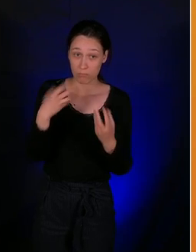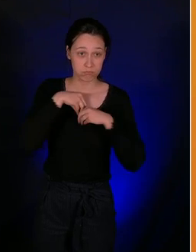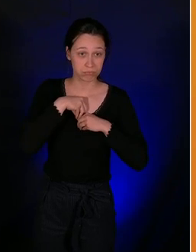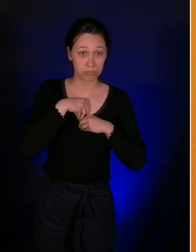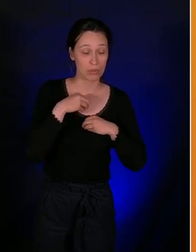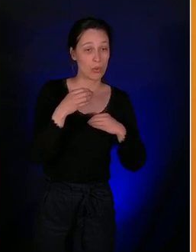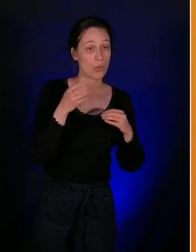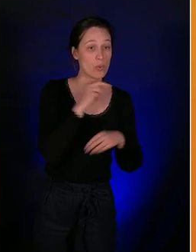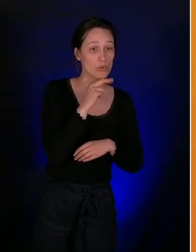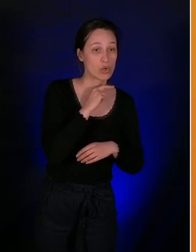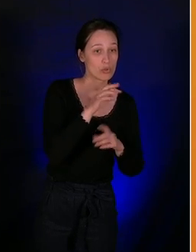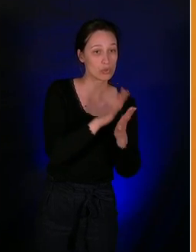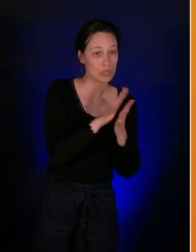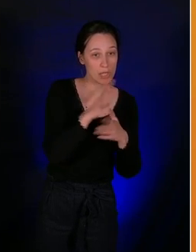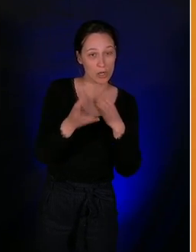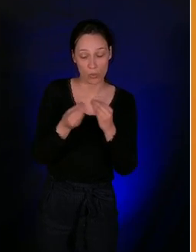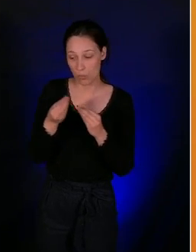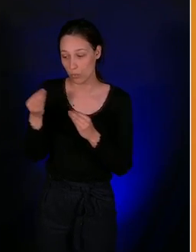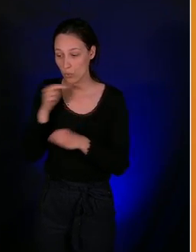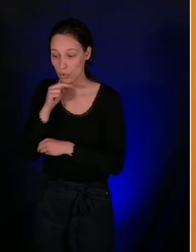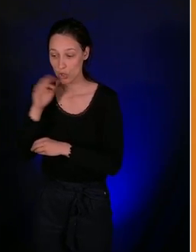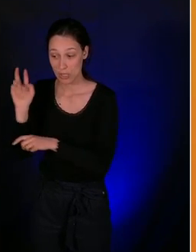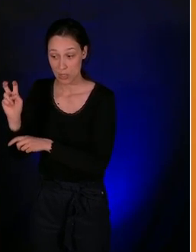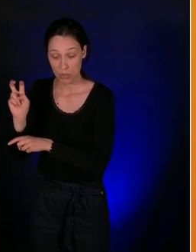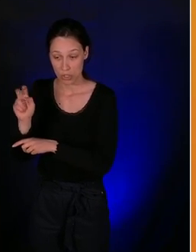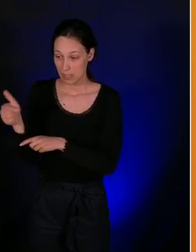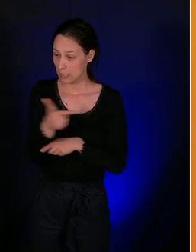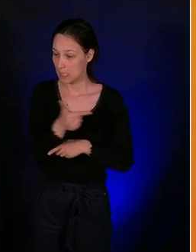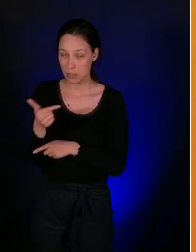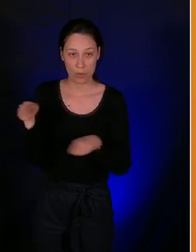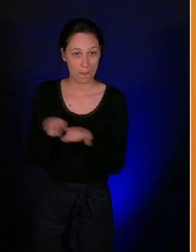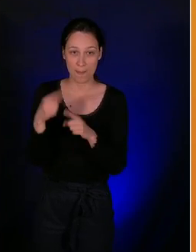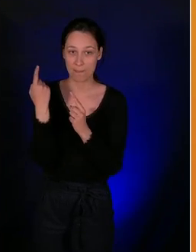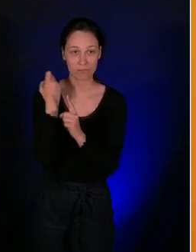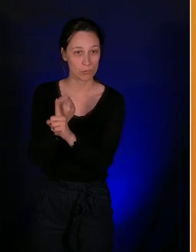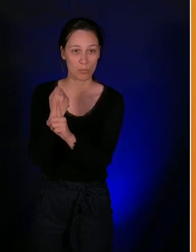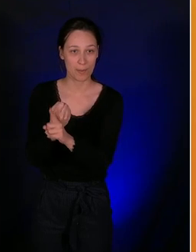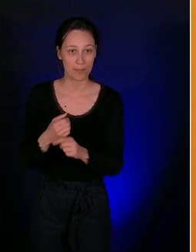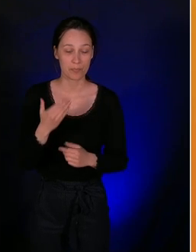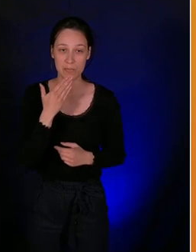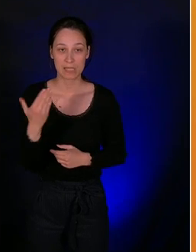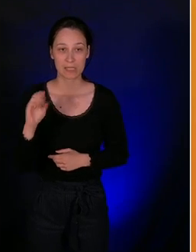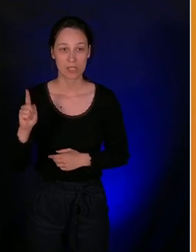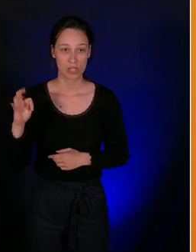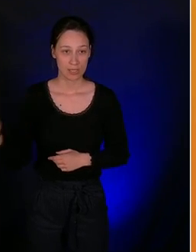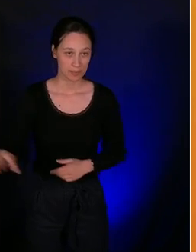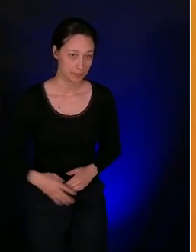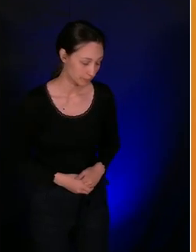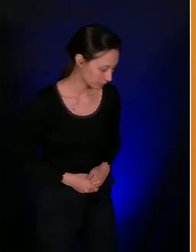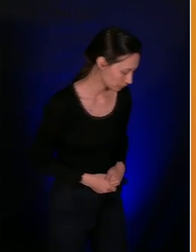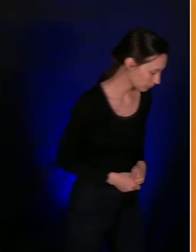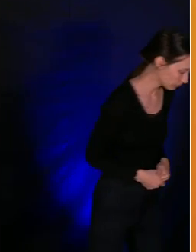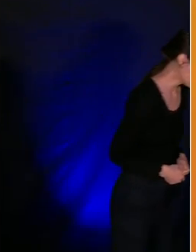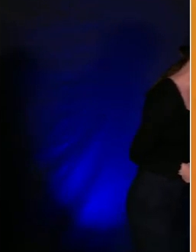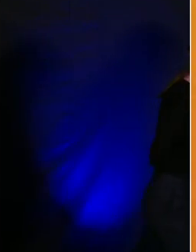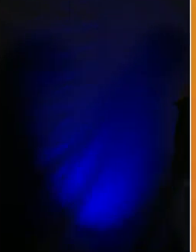combat. Vive la CGT! Merci Julie. La parole à Guillaume juste derrière et